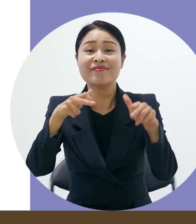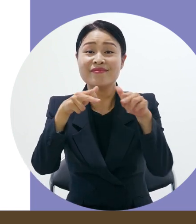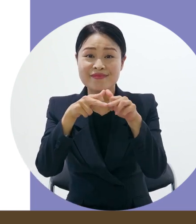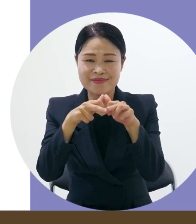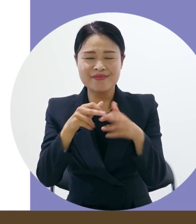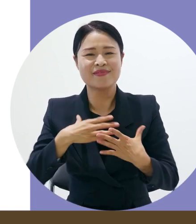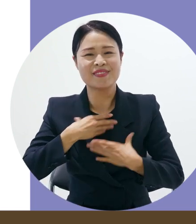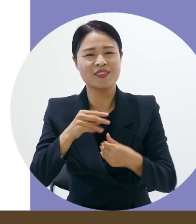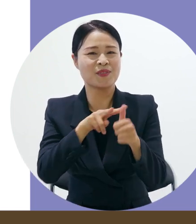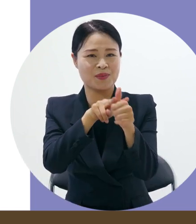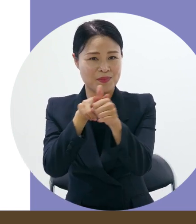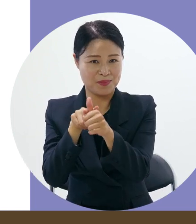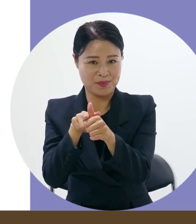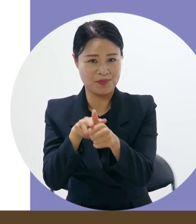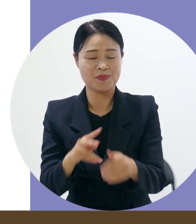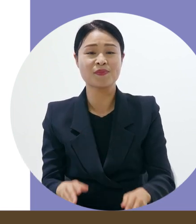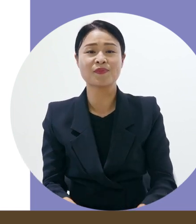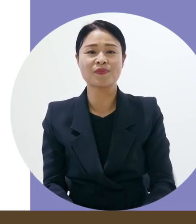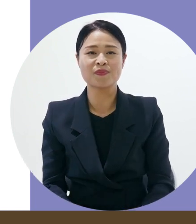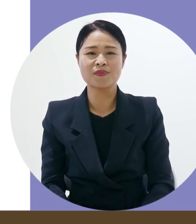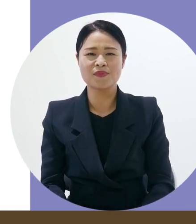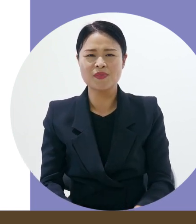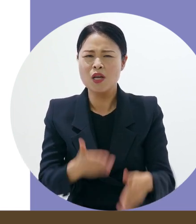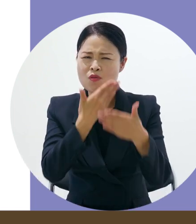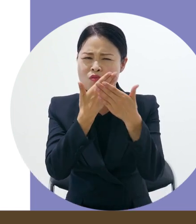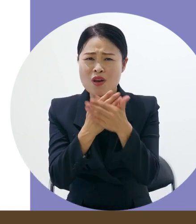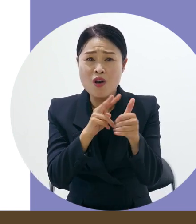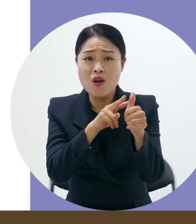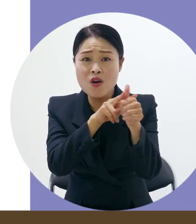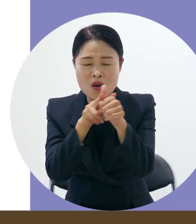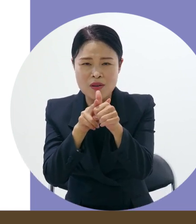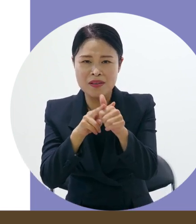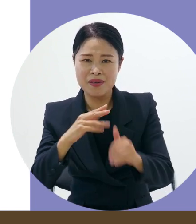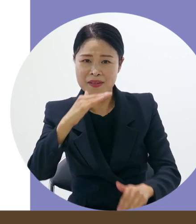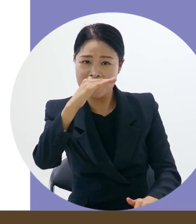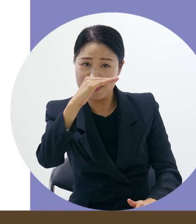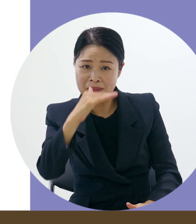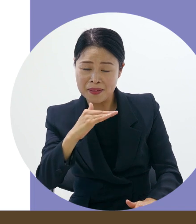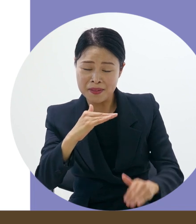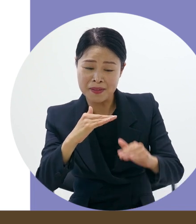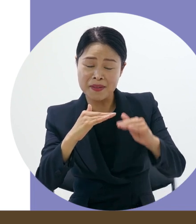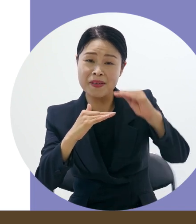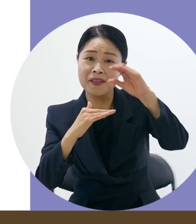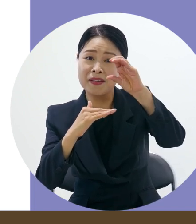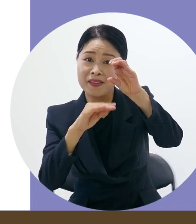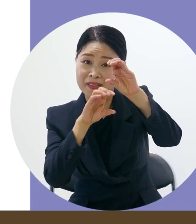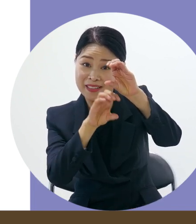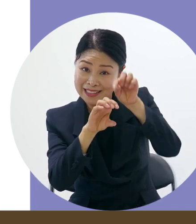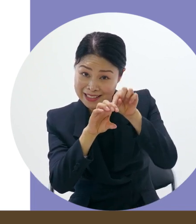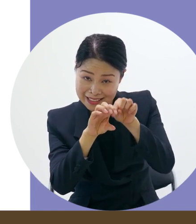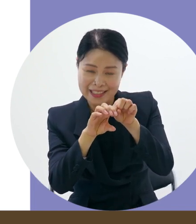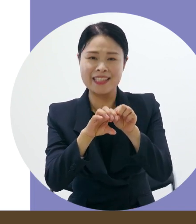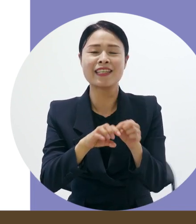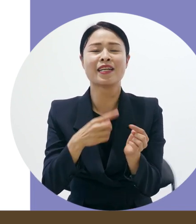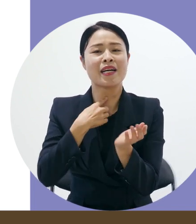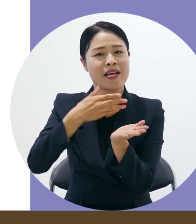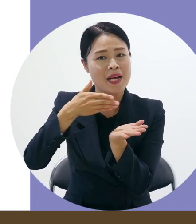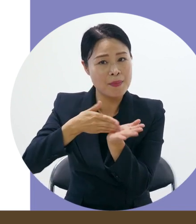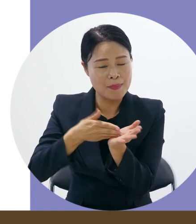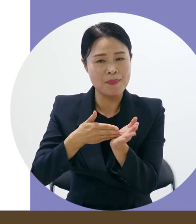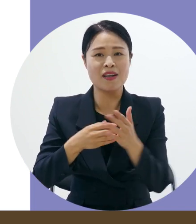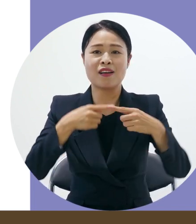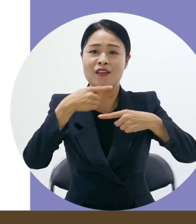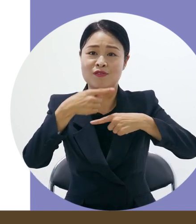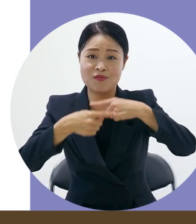두 번째, 장애인 안전정보. 주요 정보의 아래에서는 음성, 수어 영상